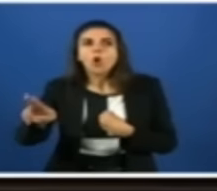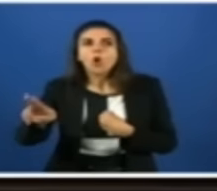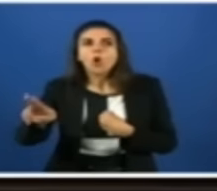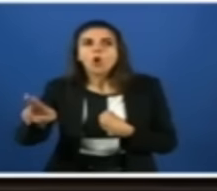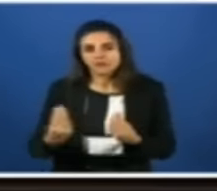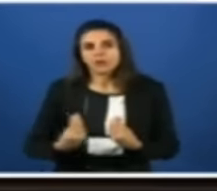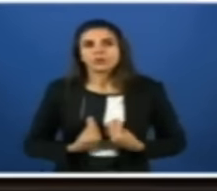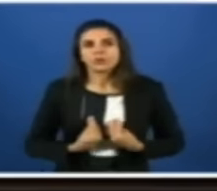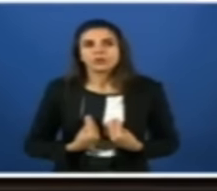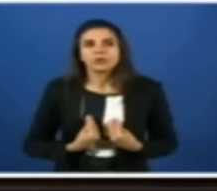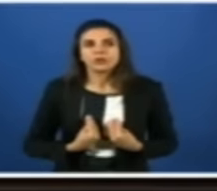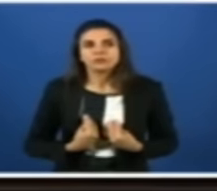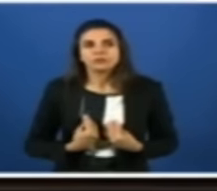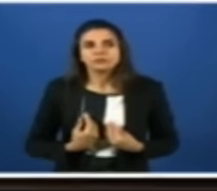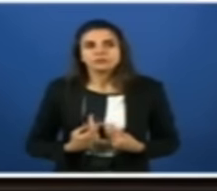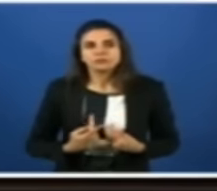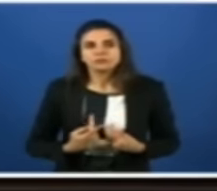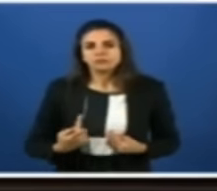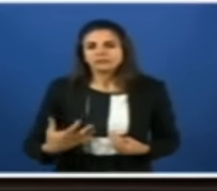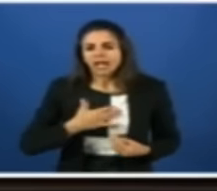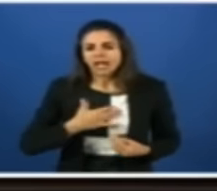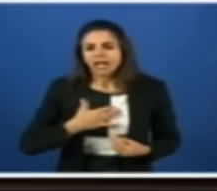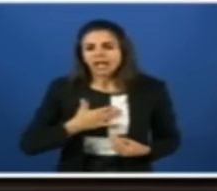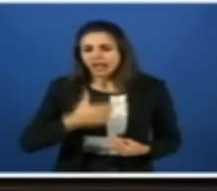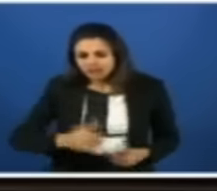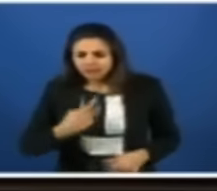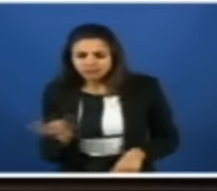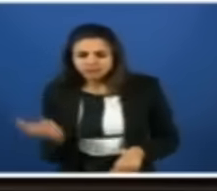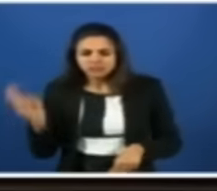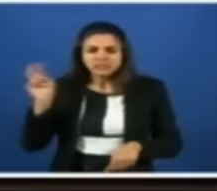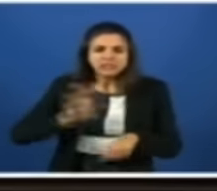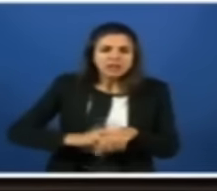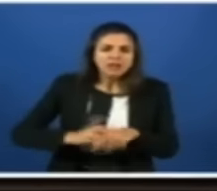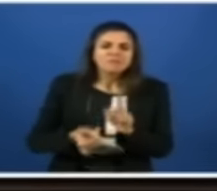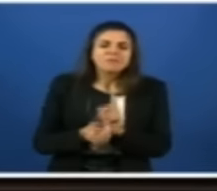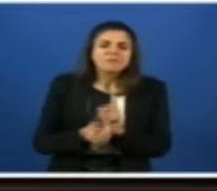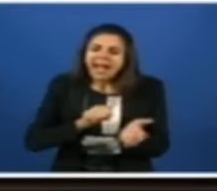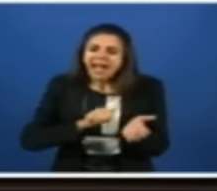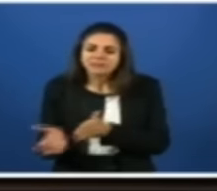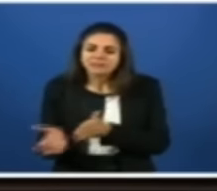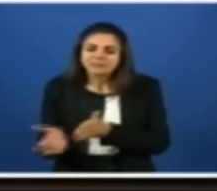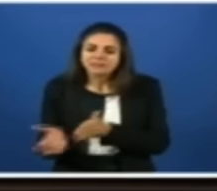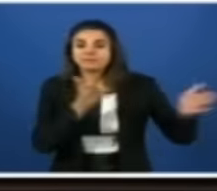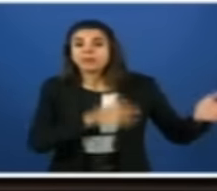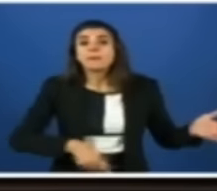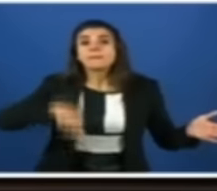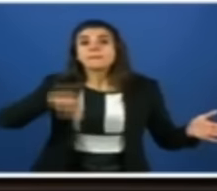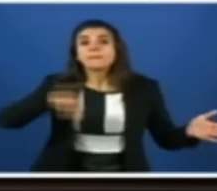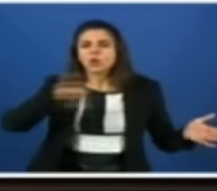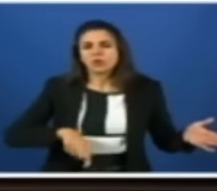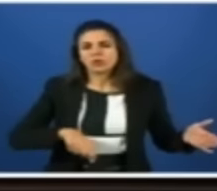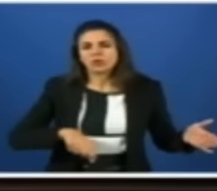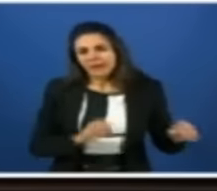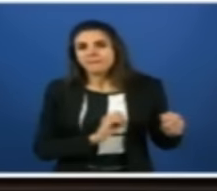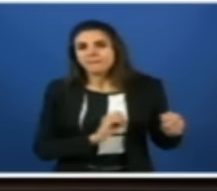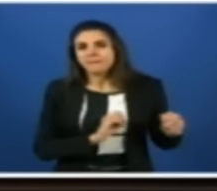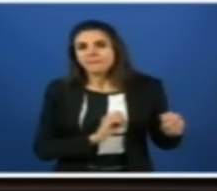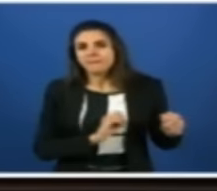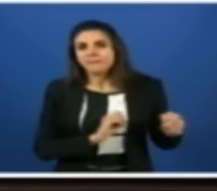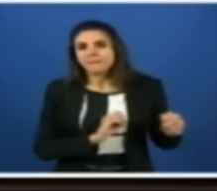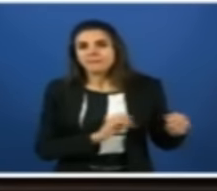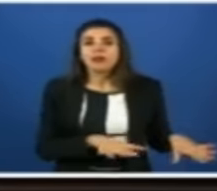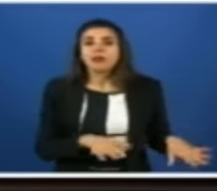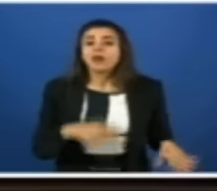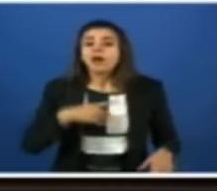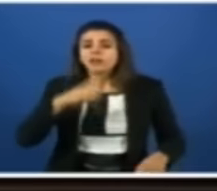haritasıdır. Şahsi hırslarını artık herkes bugün bir kenara bıraksın.